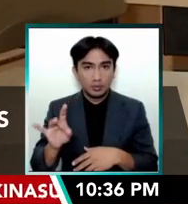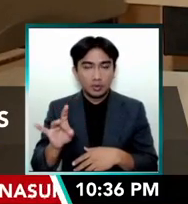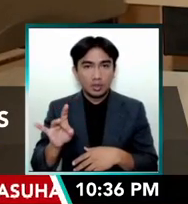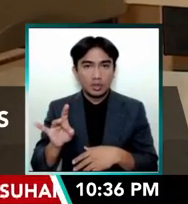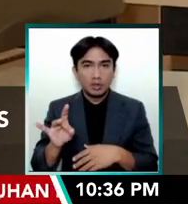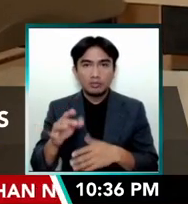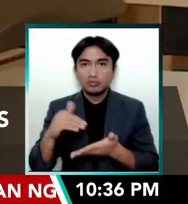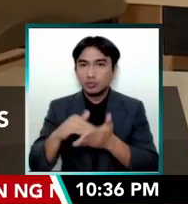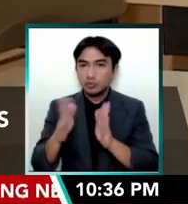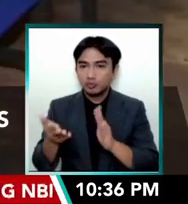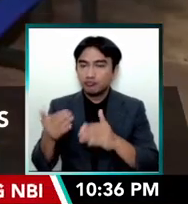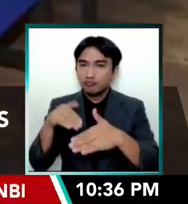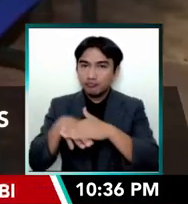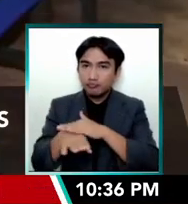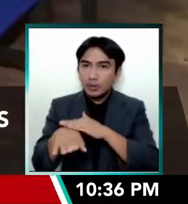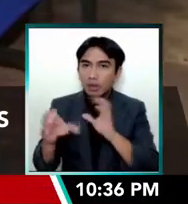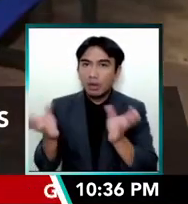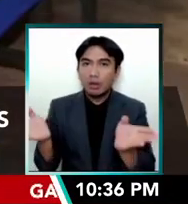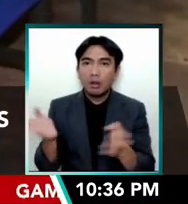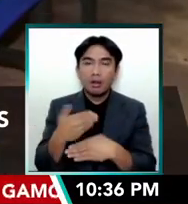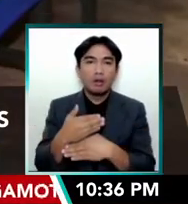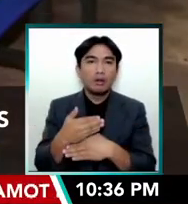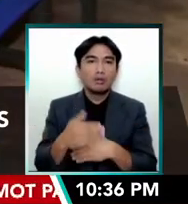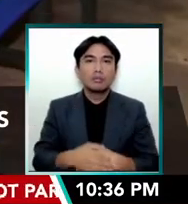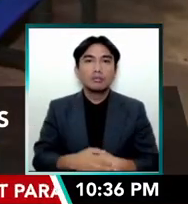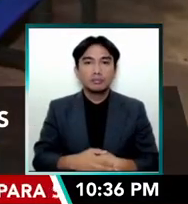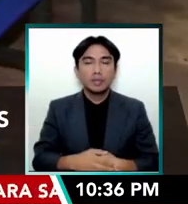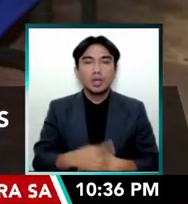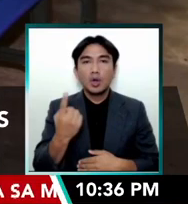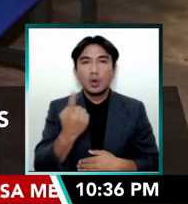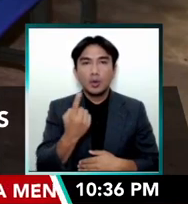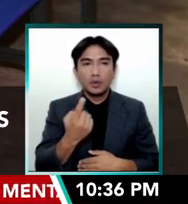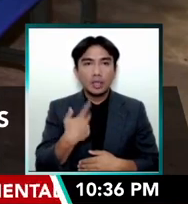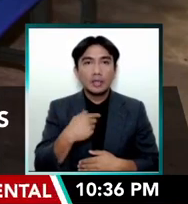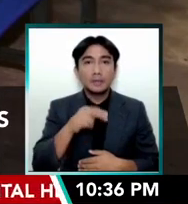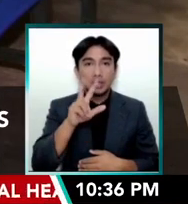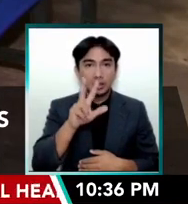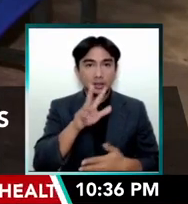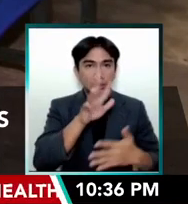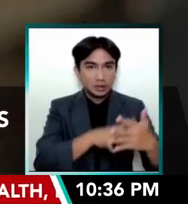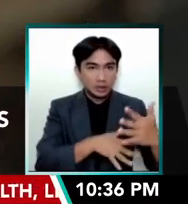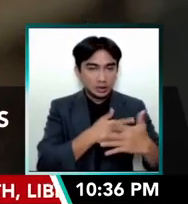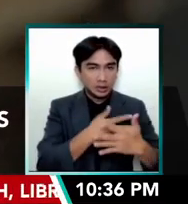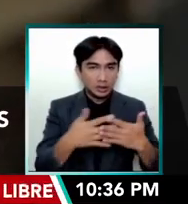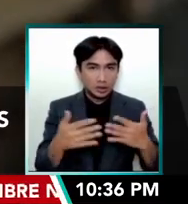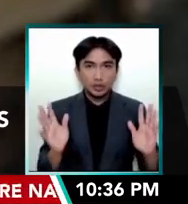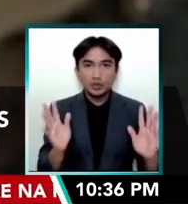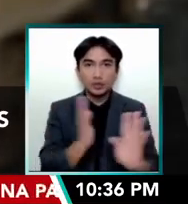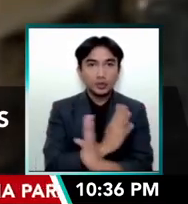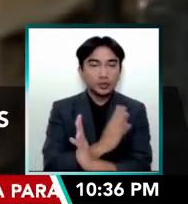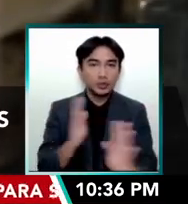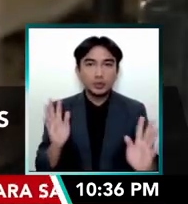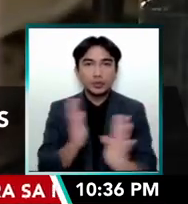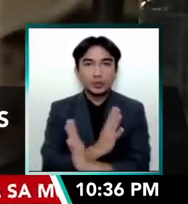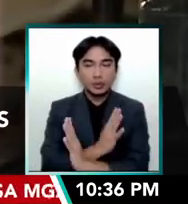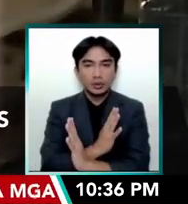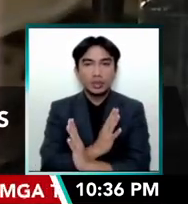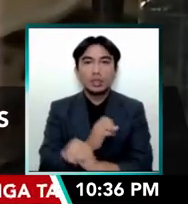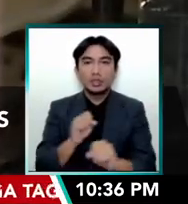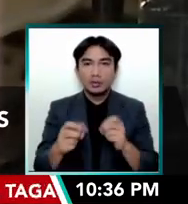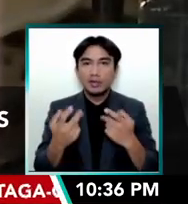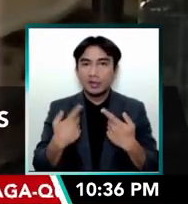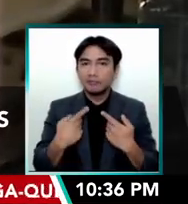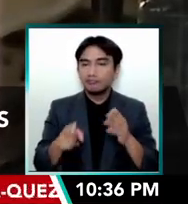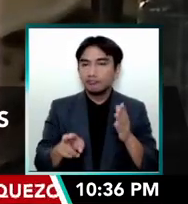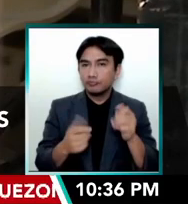isang classroom. Gagawin daw na hanggang 3 ang shifts para maiwasan ito at mapanatili pa rin ang physical distancing.